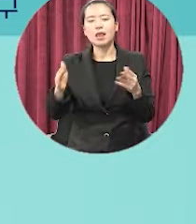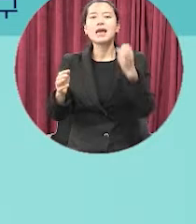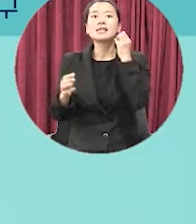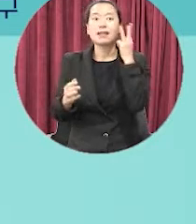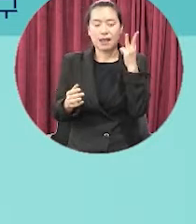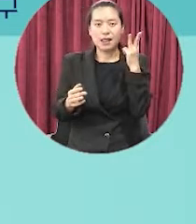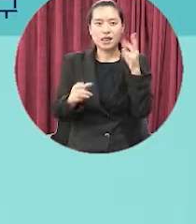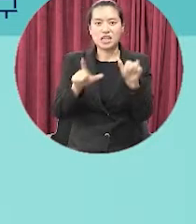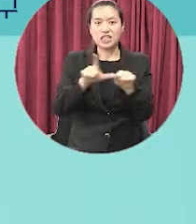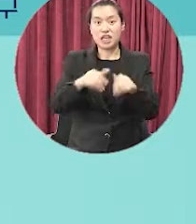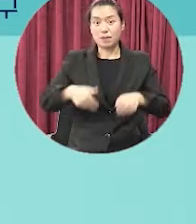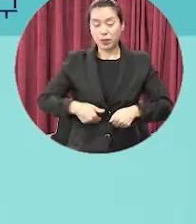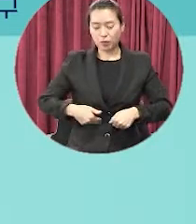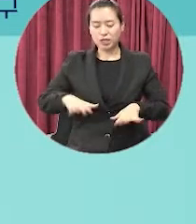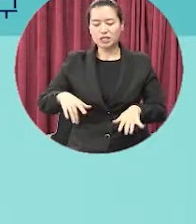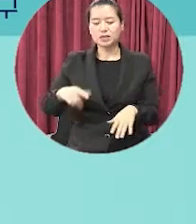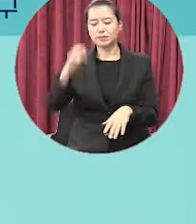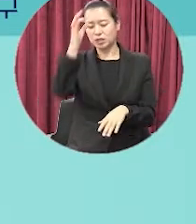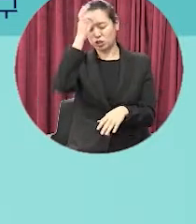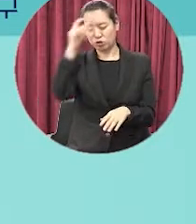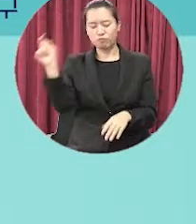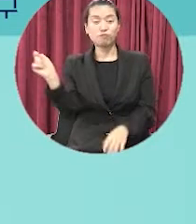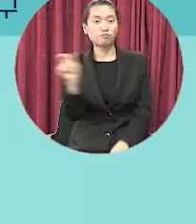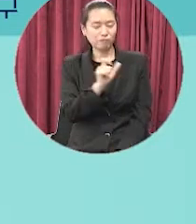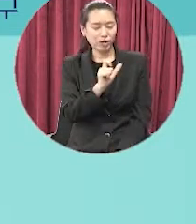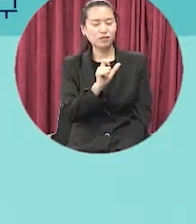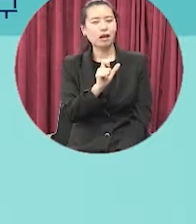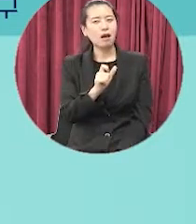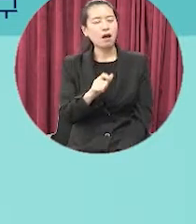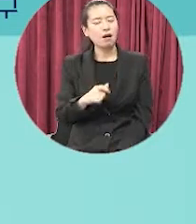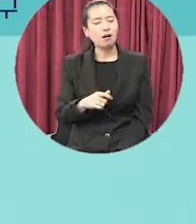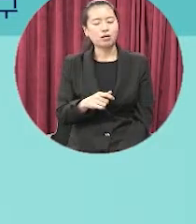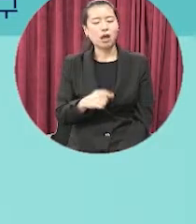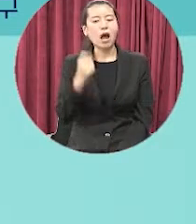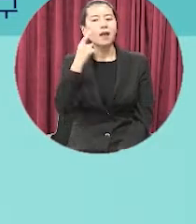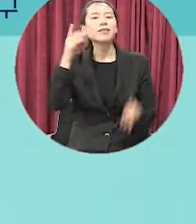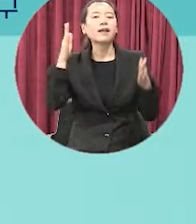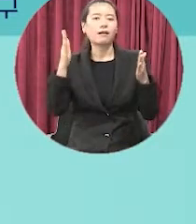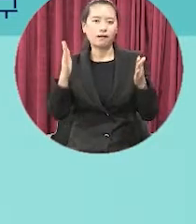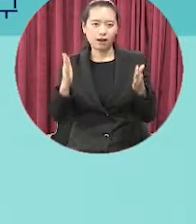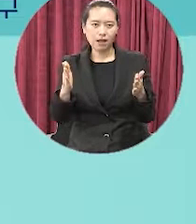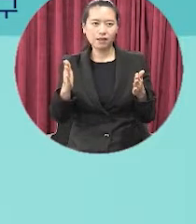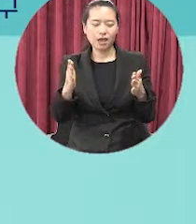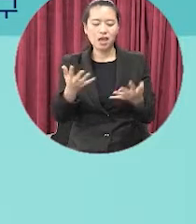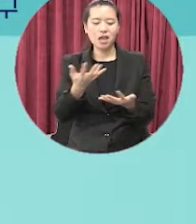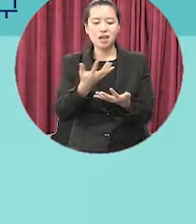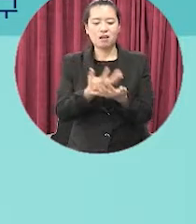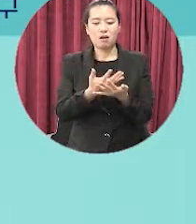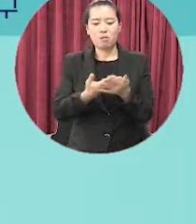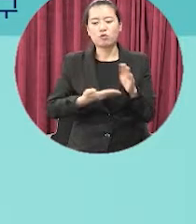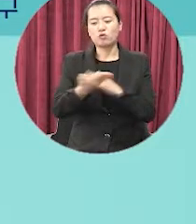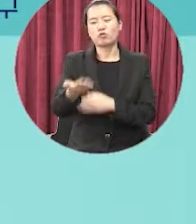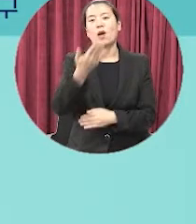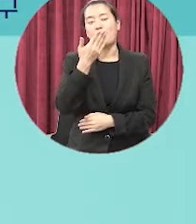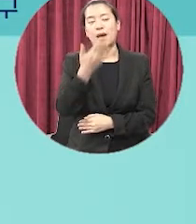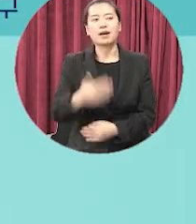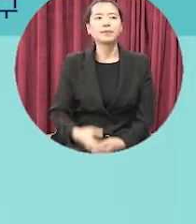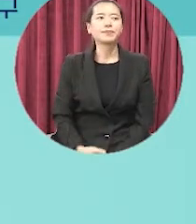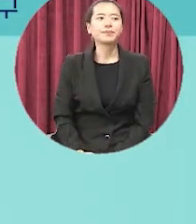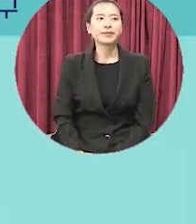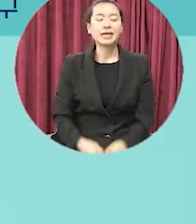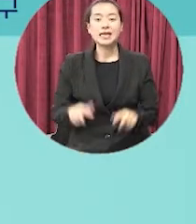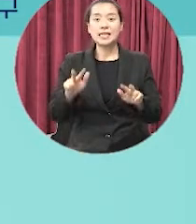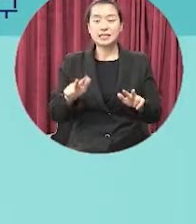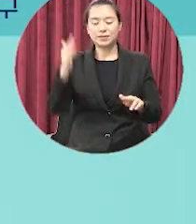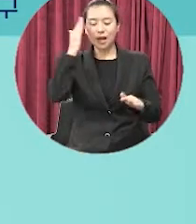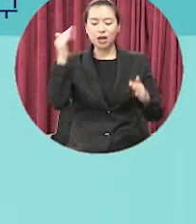걸렸는데요 얘는 기술이 되게 많이 추천이 되서 빠르면 한 달 정도 만에 변할 수 있게 되었습니다 그래서 지금